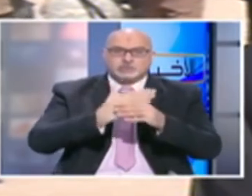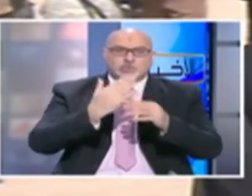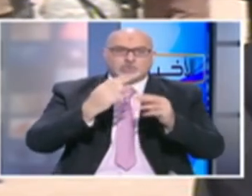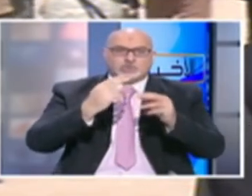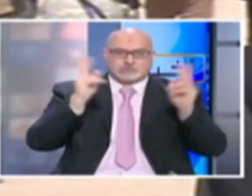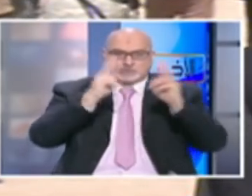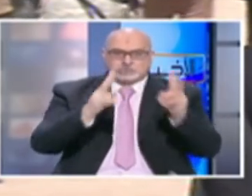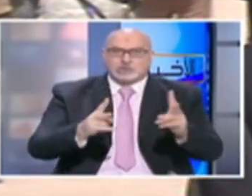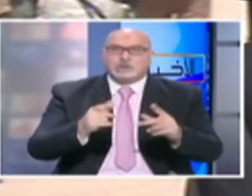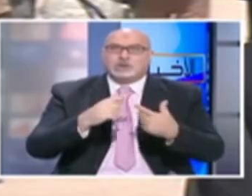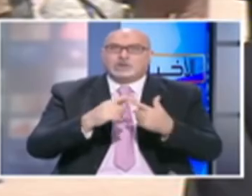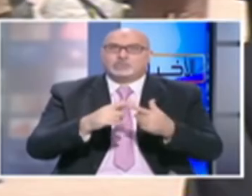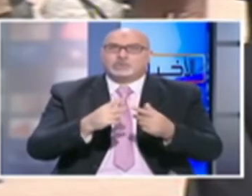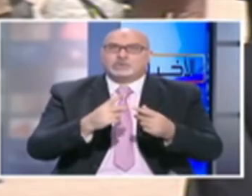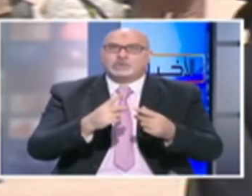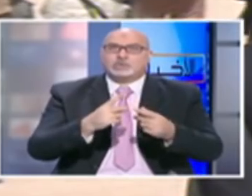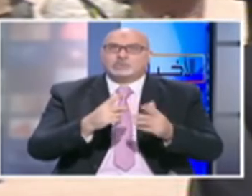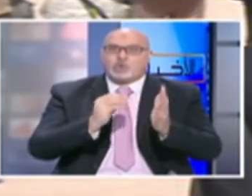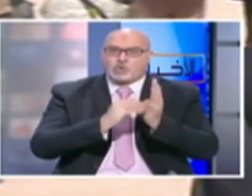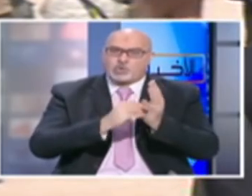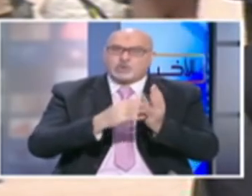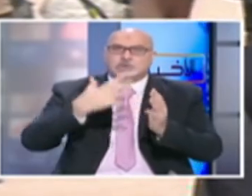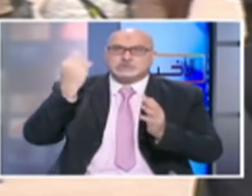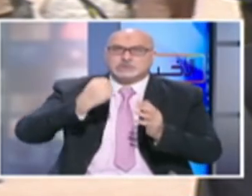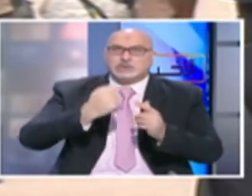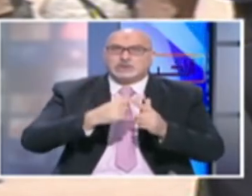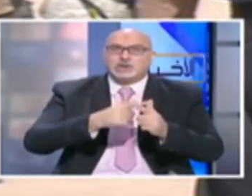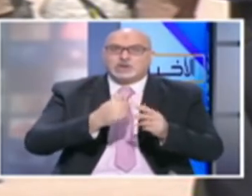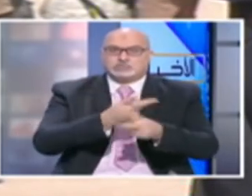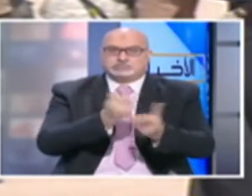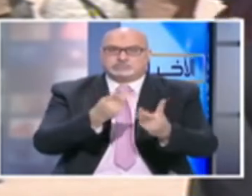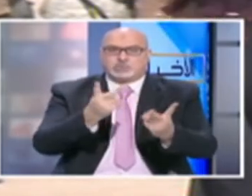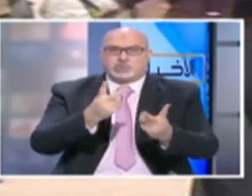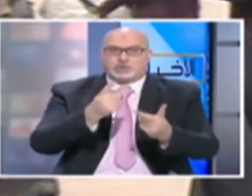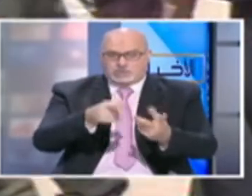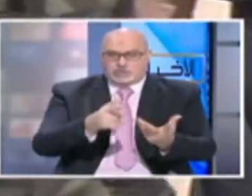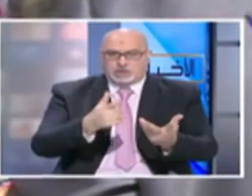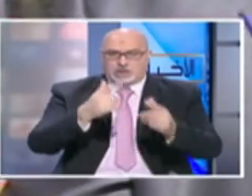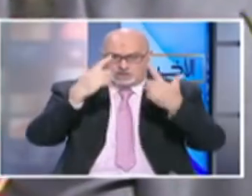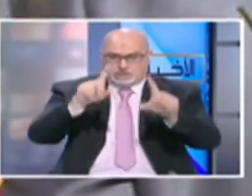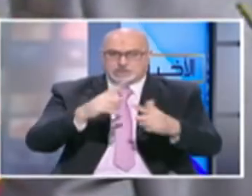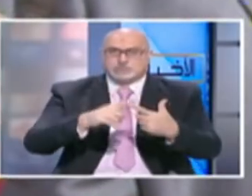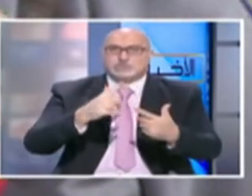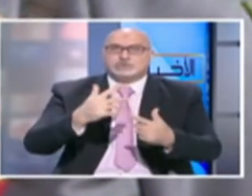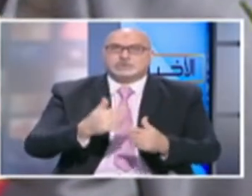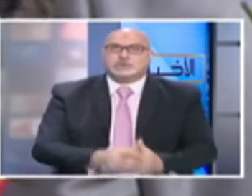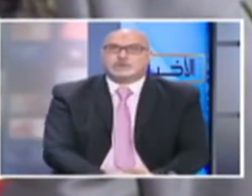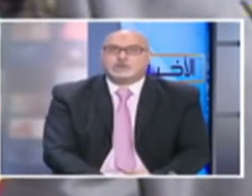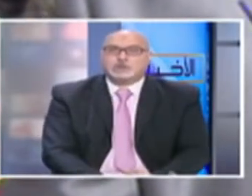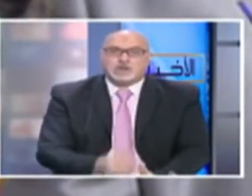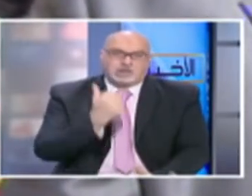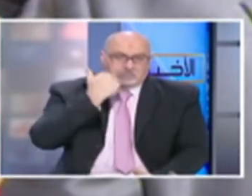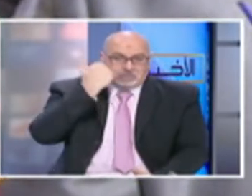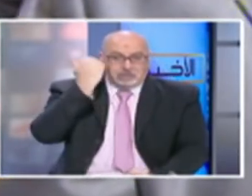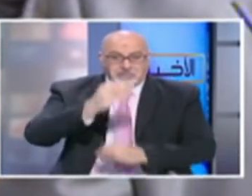الدولية لإعطاء حق الشعب الصحراوي في استفتائه وفي حريته. عار على العالم